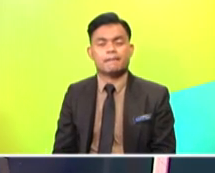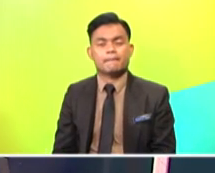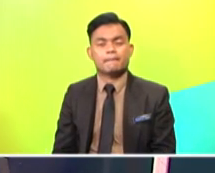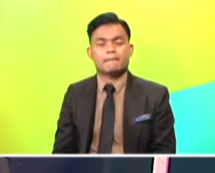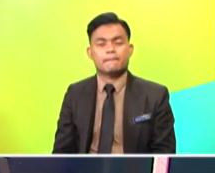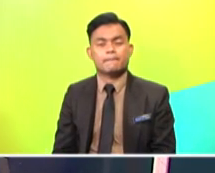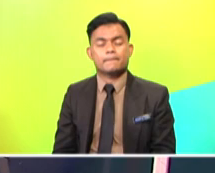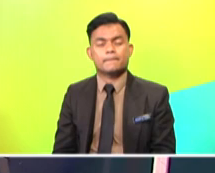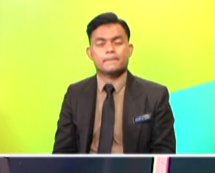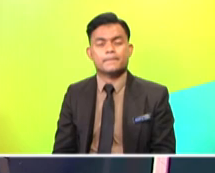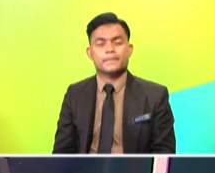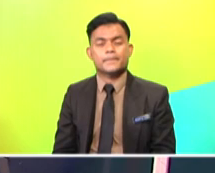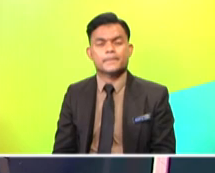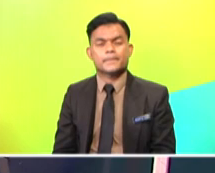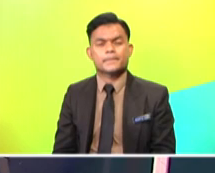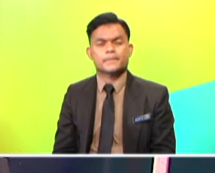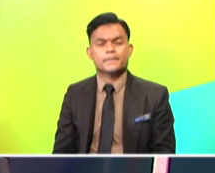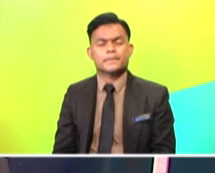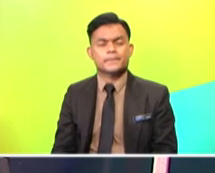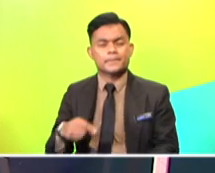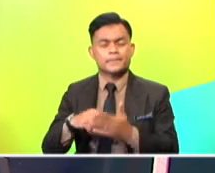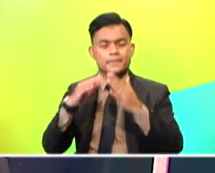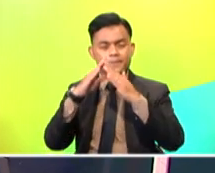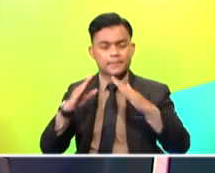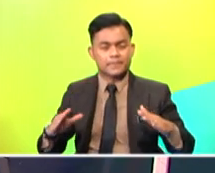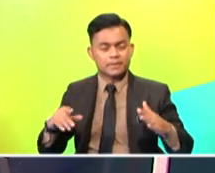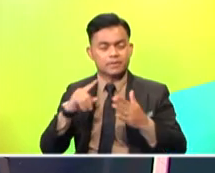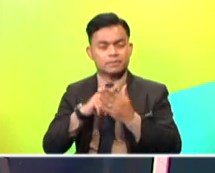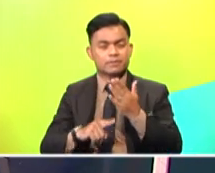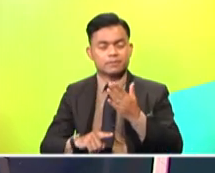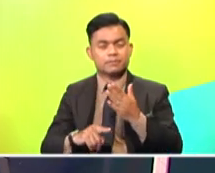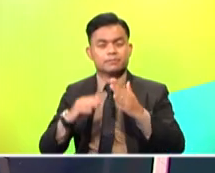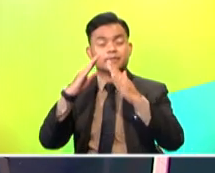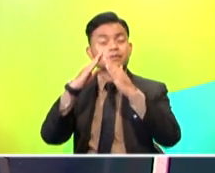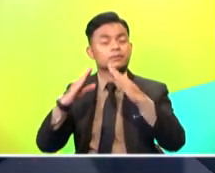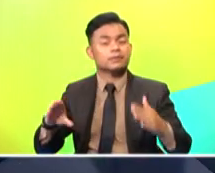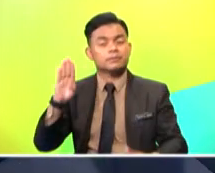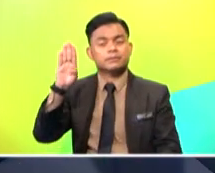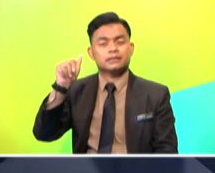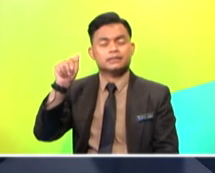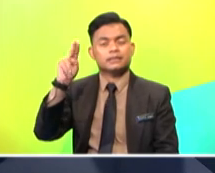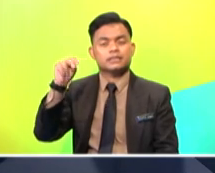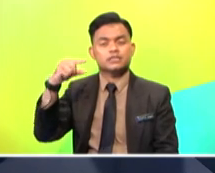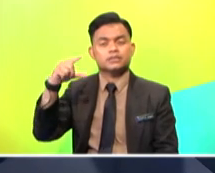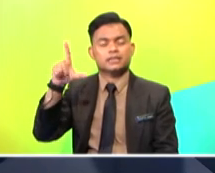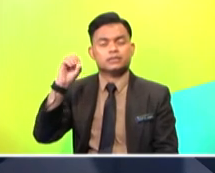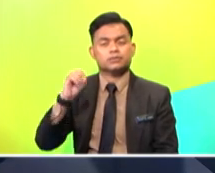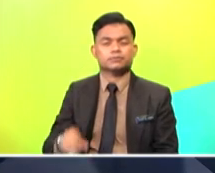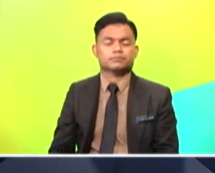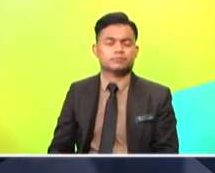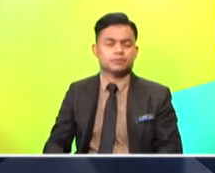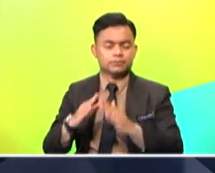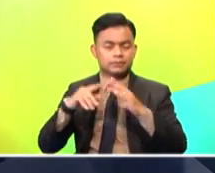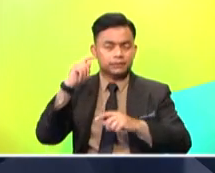betul. Ini rumah apa, Ifan? Yang besar ni rumah banglo. Ya, betul. Yang rumah tinggi-tinggi ni rumah apa,